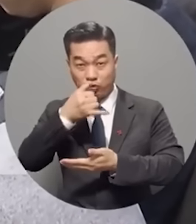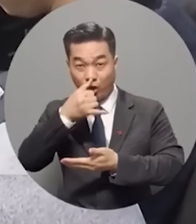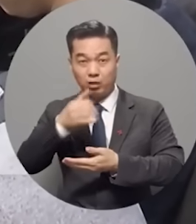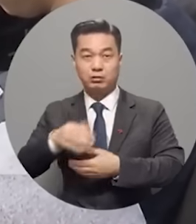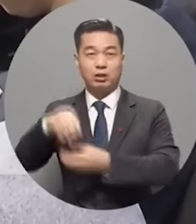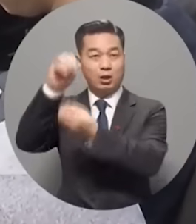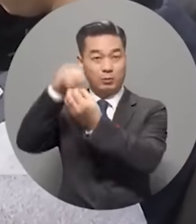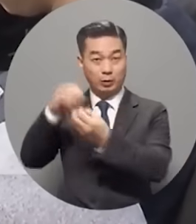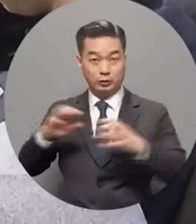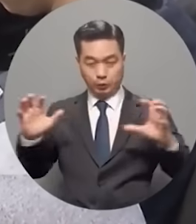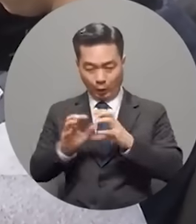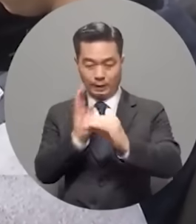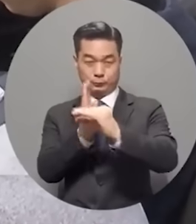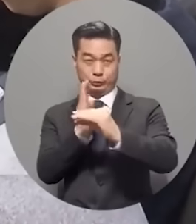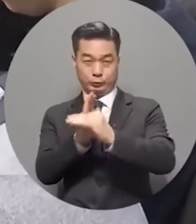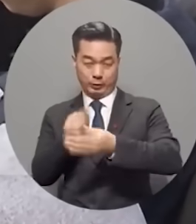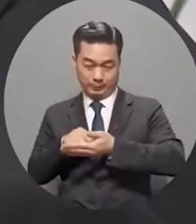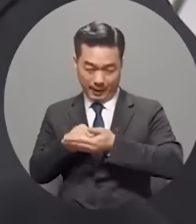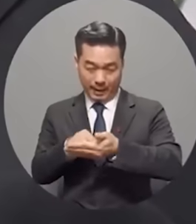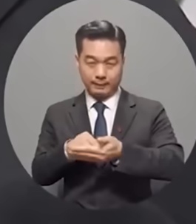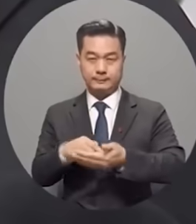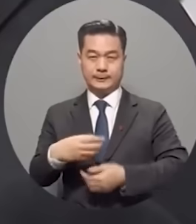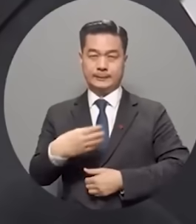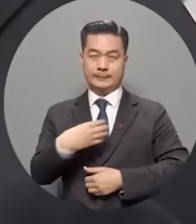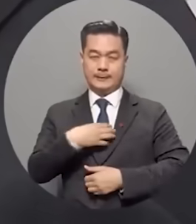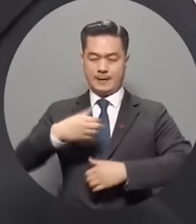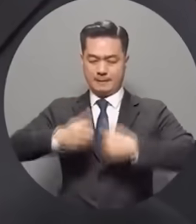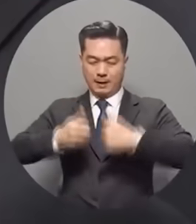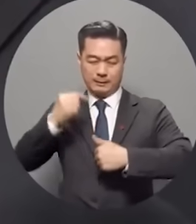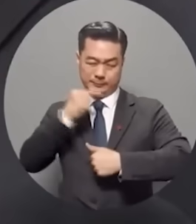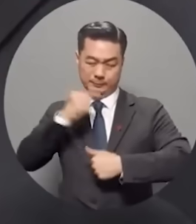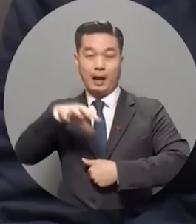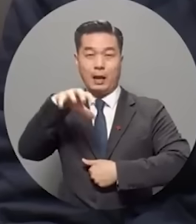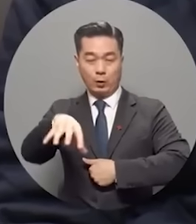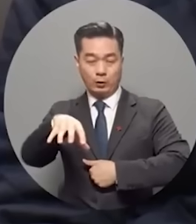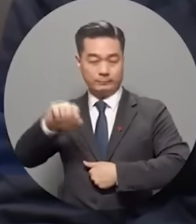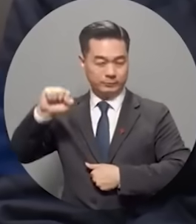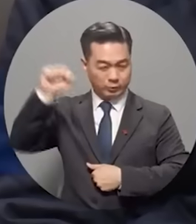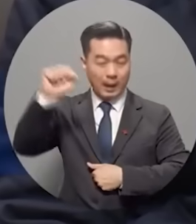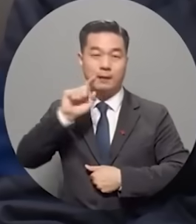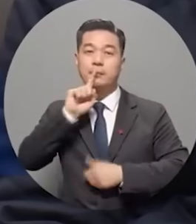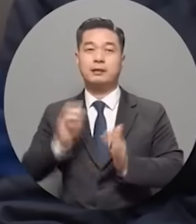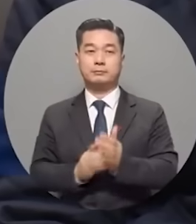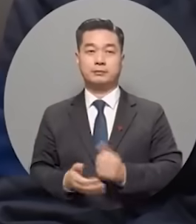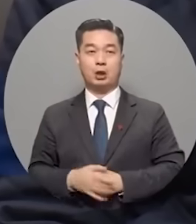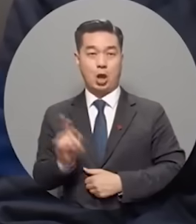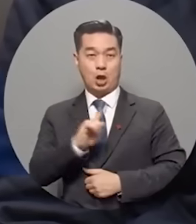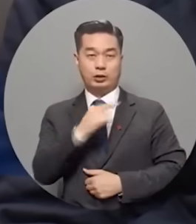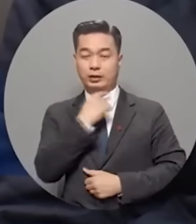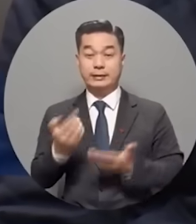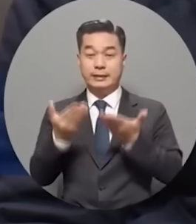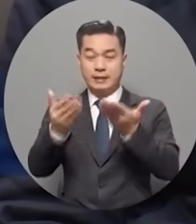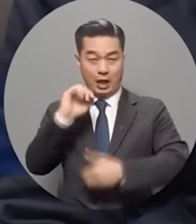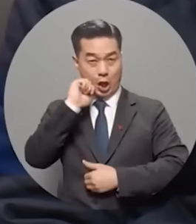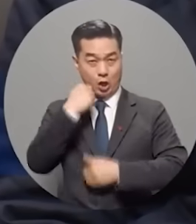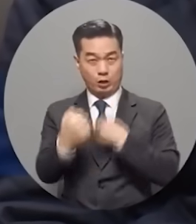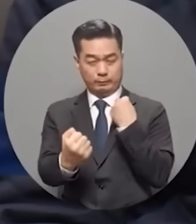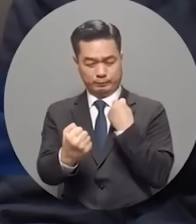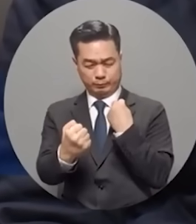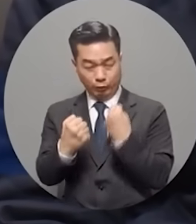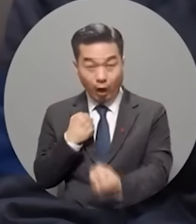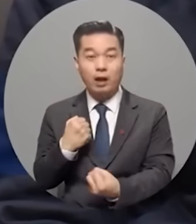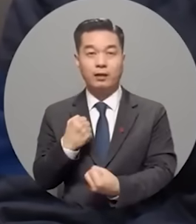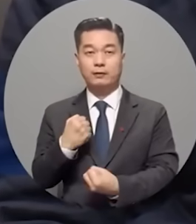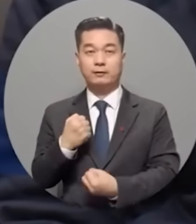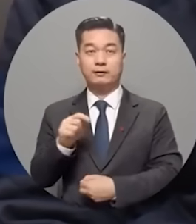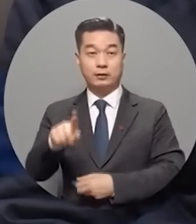나아갈 방향이라며 험지 출마 의지를 다시 한번 내비쳤습니다. 어떠한 희생과 어려움이 따르더라도